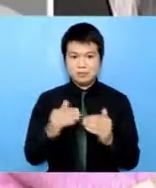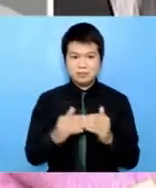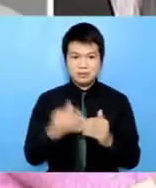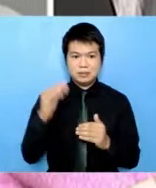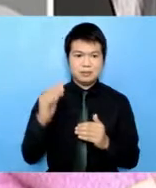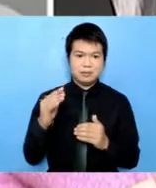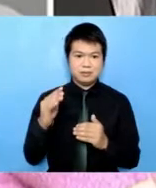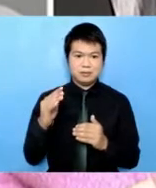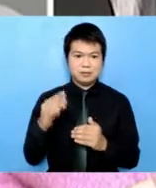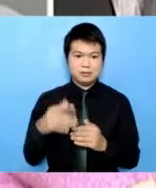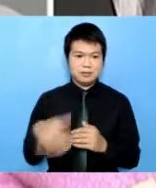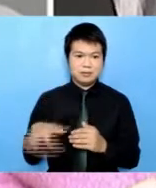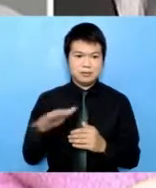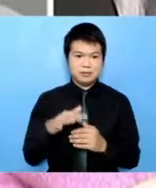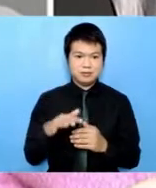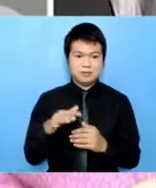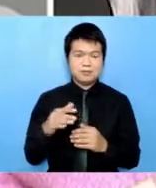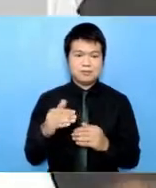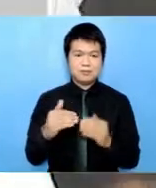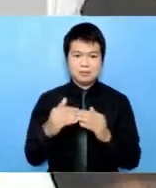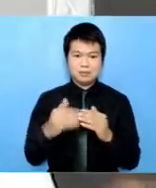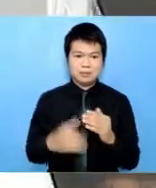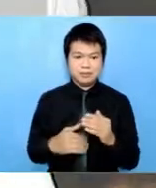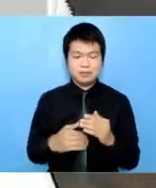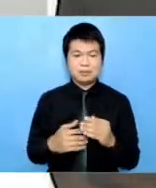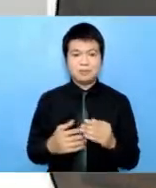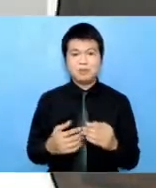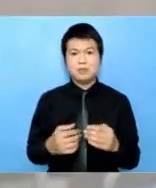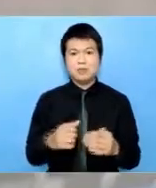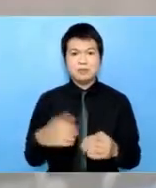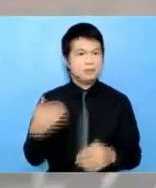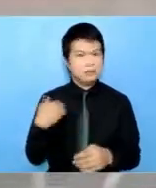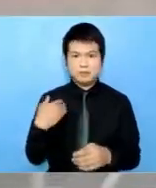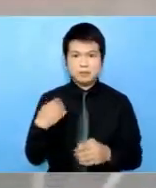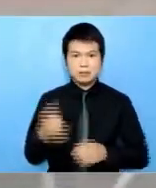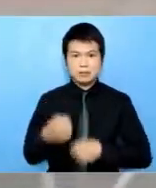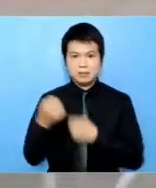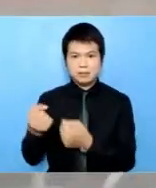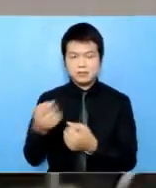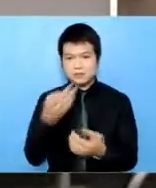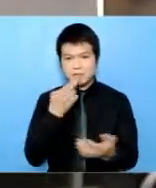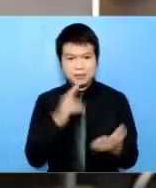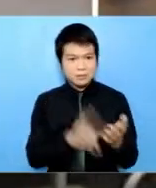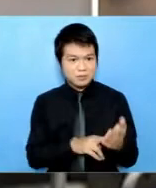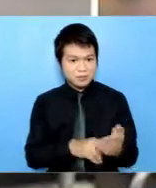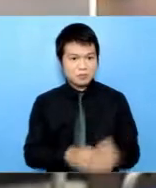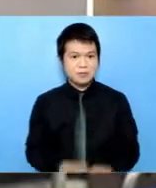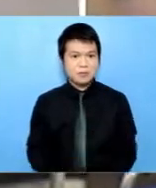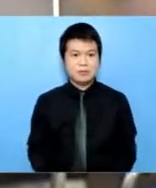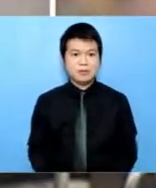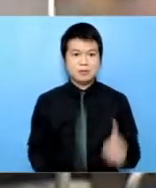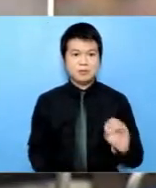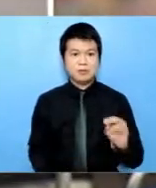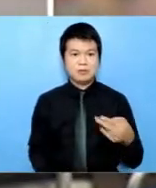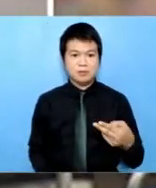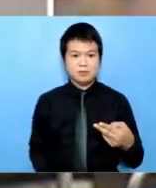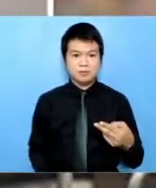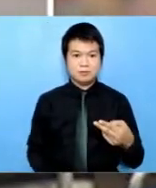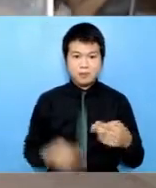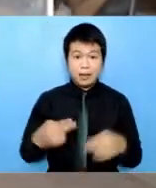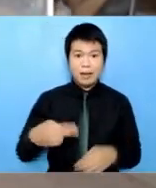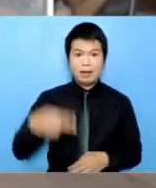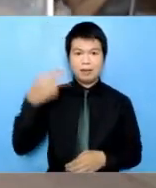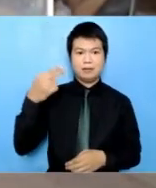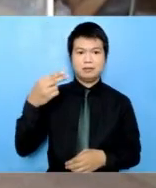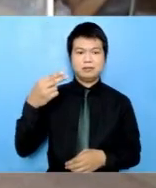8 laboratories na hindi nakapag-submit ng datos. Sa report naman ng DOH, lumabas na highest ang new cases